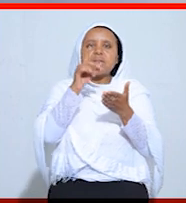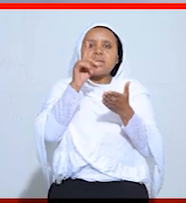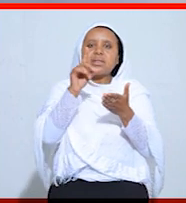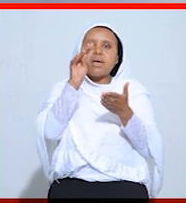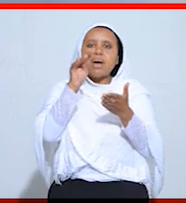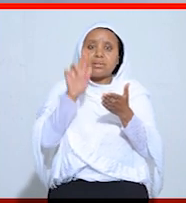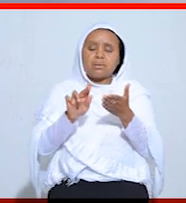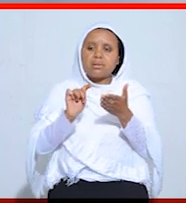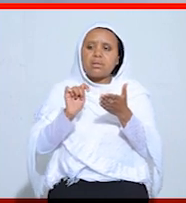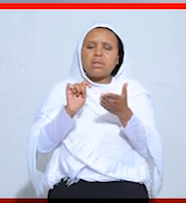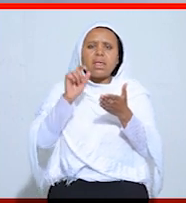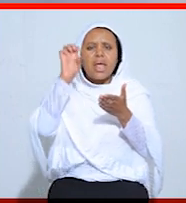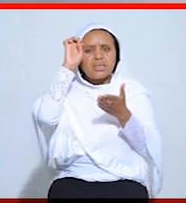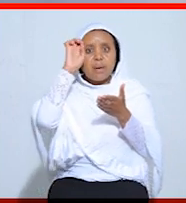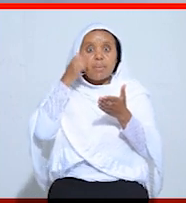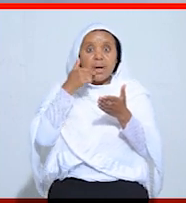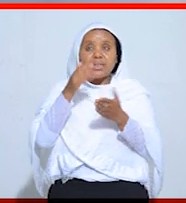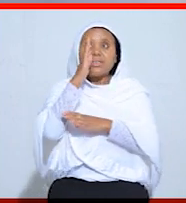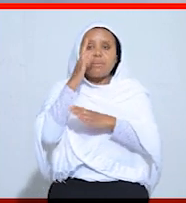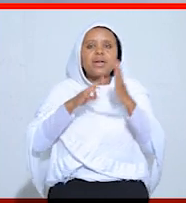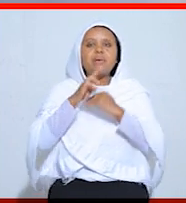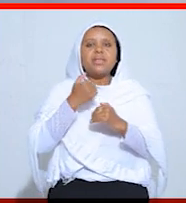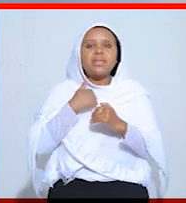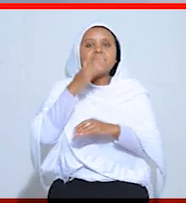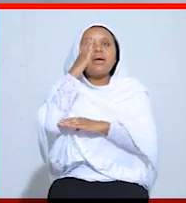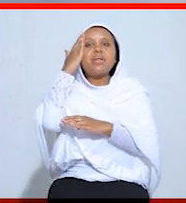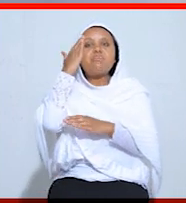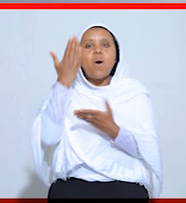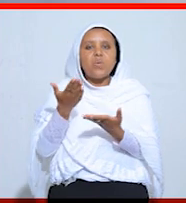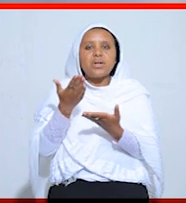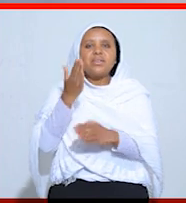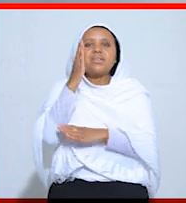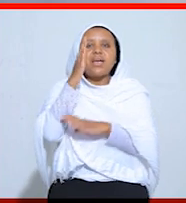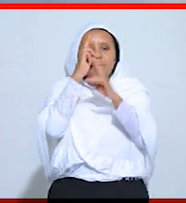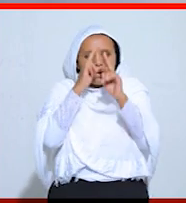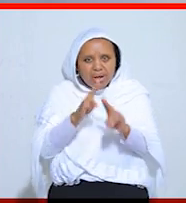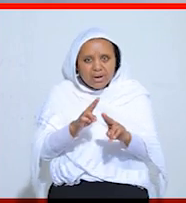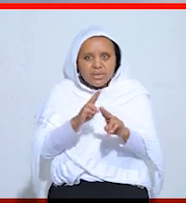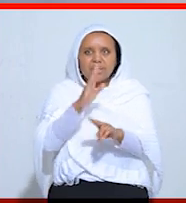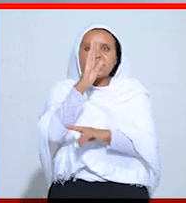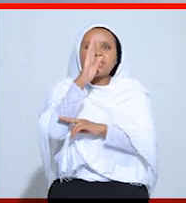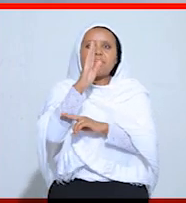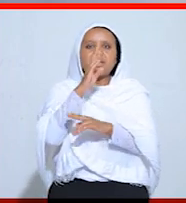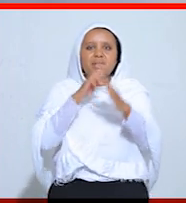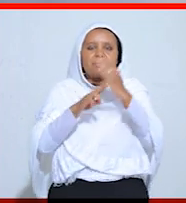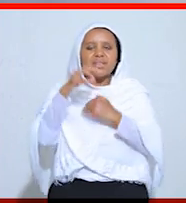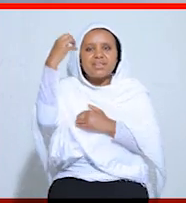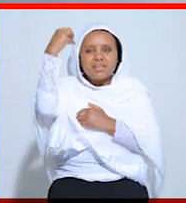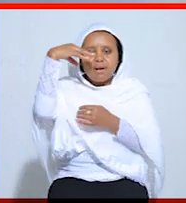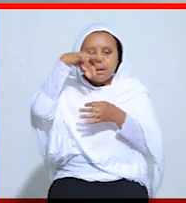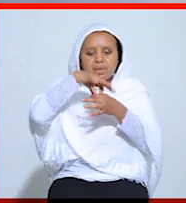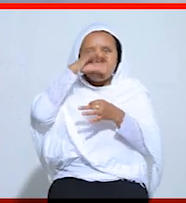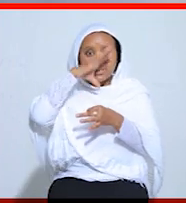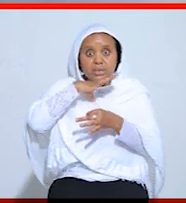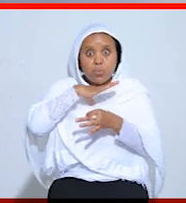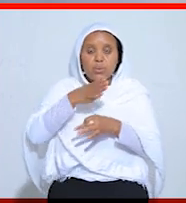በሬማት ኤልሳ የሚባል የእግዚአብሔር ነቢይ እግዚአብሔርን የሚያውቅ እግዚአብሔርን የሚያከብር እግዚአብሔርም የትንቢትን ጸጋ